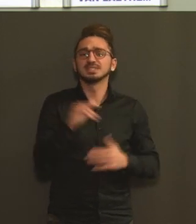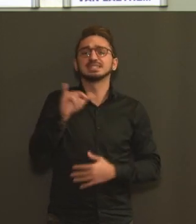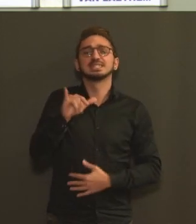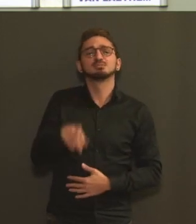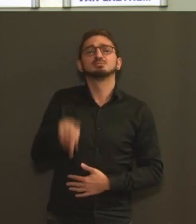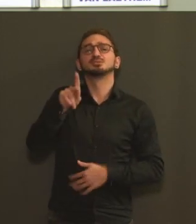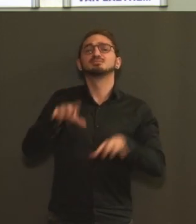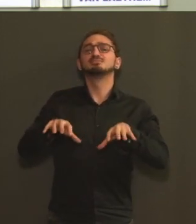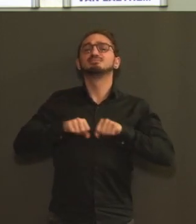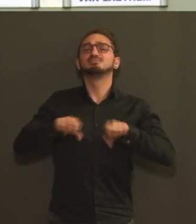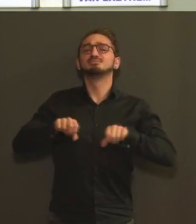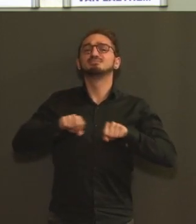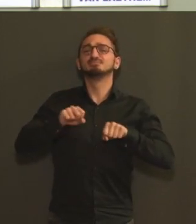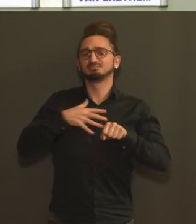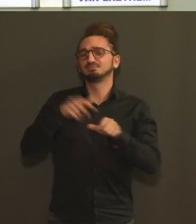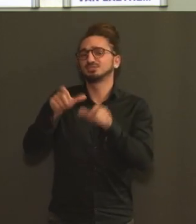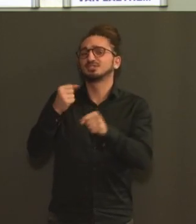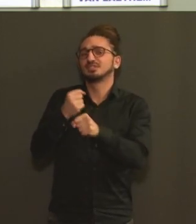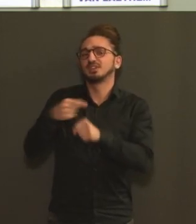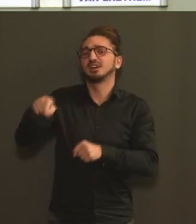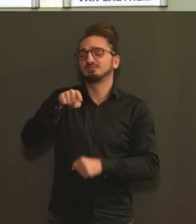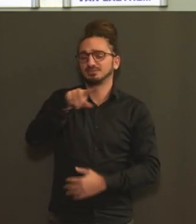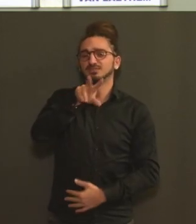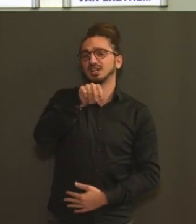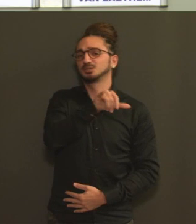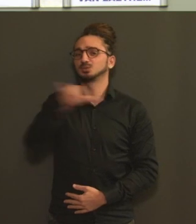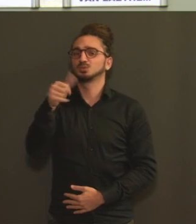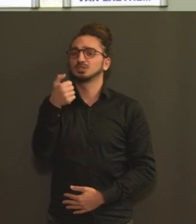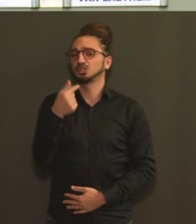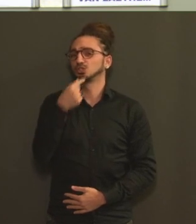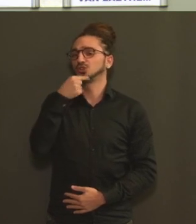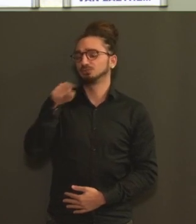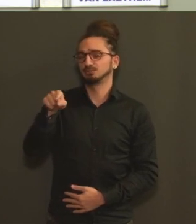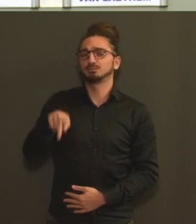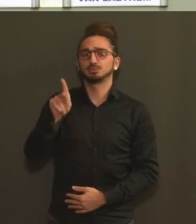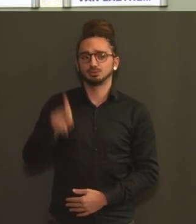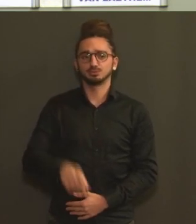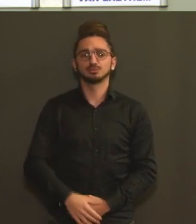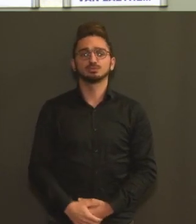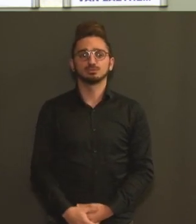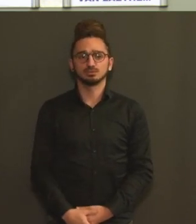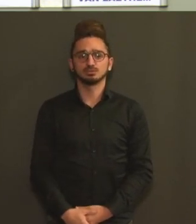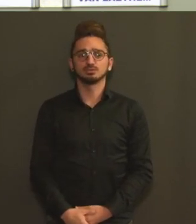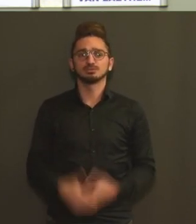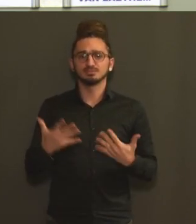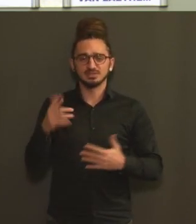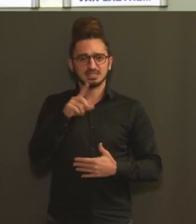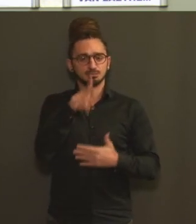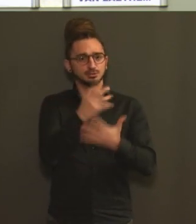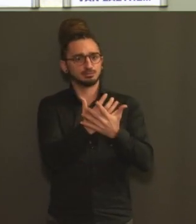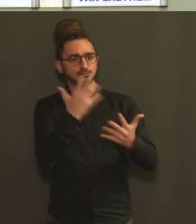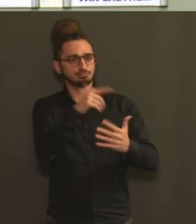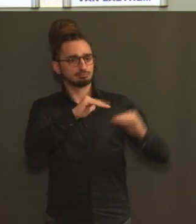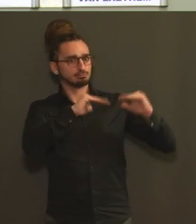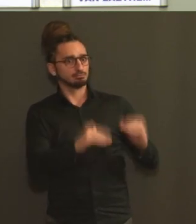et 60 ans, et que la diminution la plus importante, elle, se fait aux deux extrêmes d'âge, c'est-à-dire d'une part chez les enfants